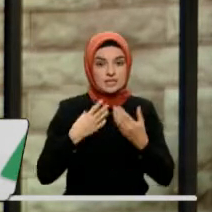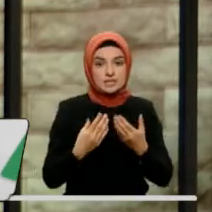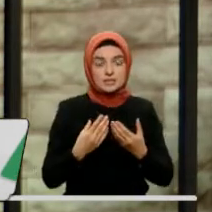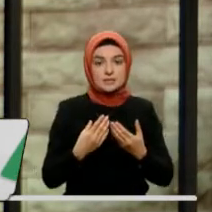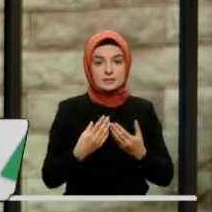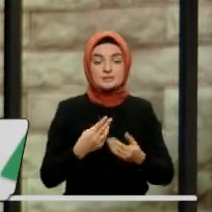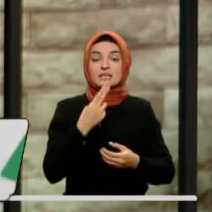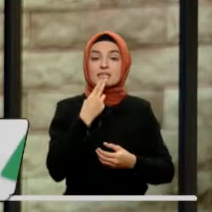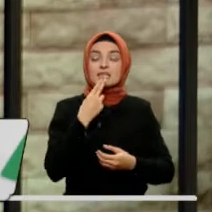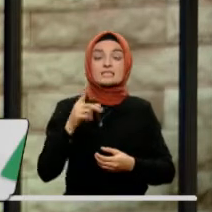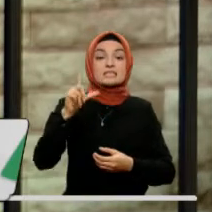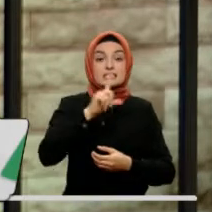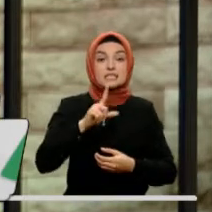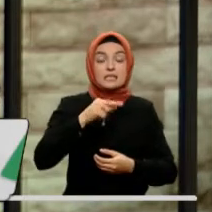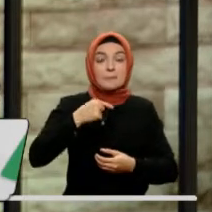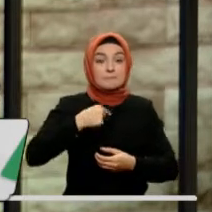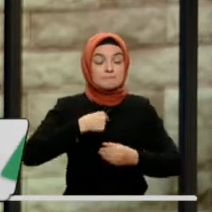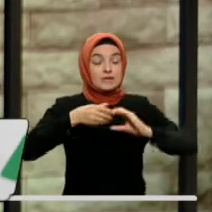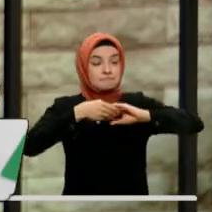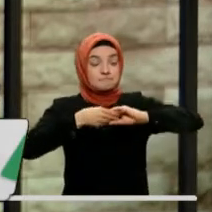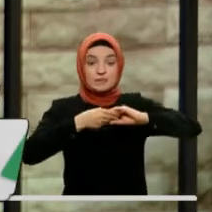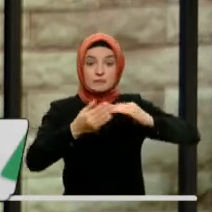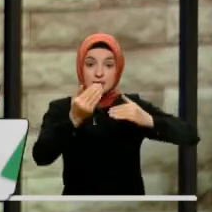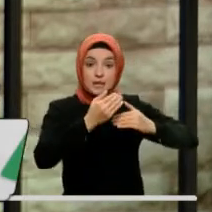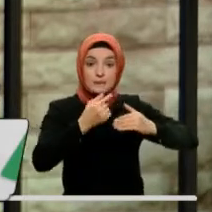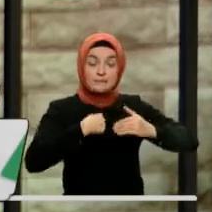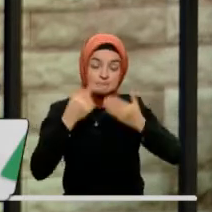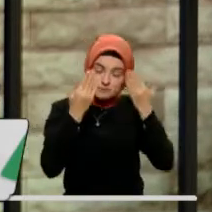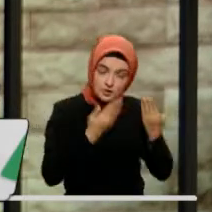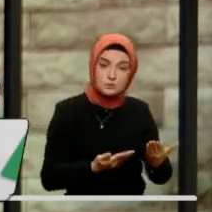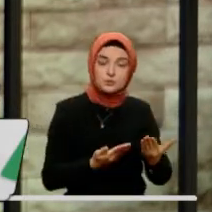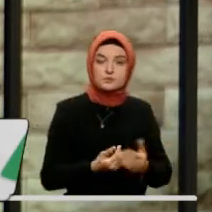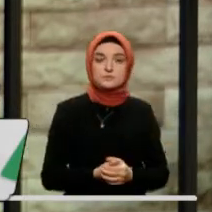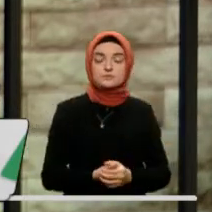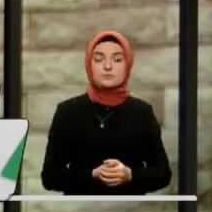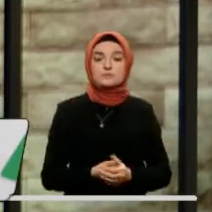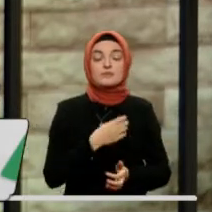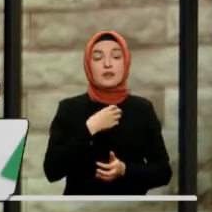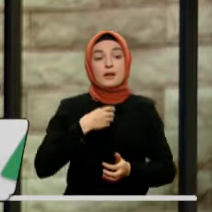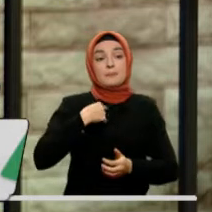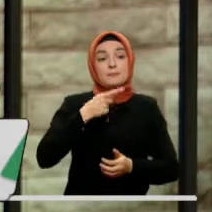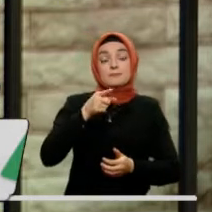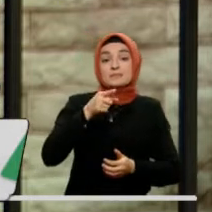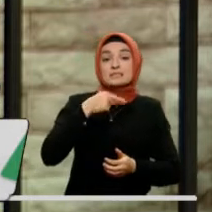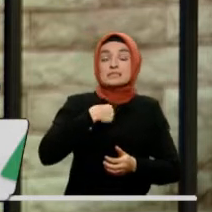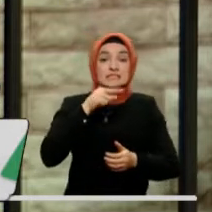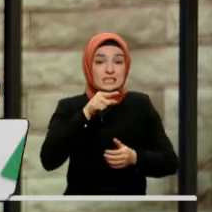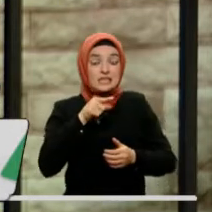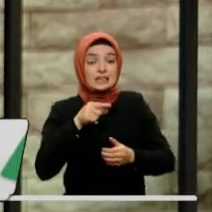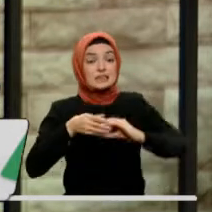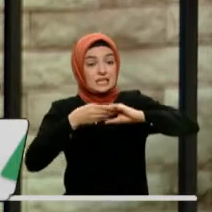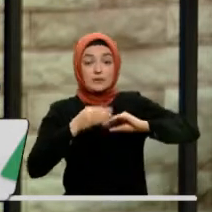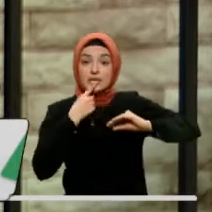Kız lisede ben tanıştırmaya getiriyor. Ben de kabul ediyorum evime. Anne ben seninle tanıştırayım gelin adayı. Bir kere